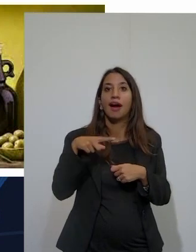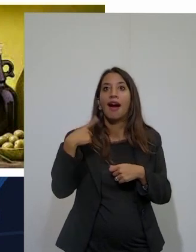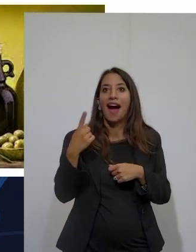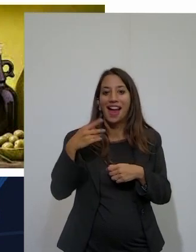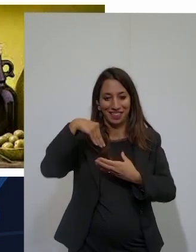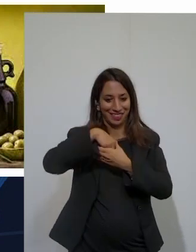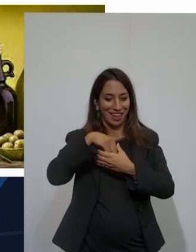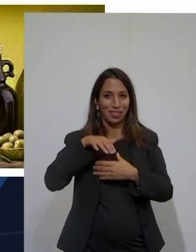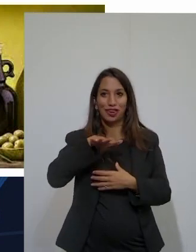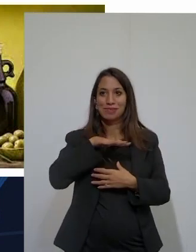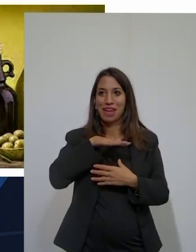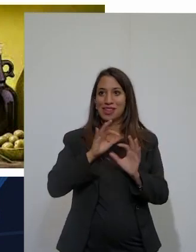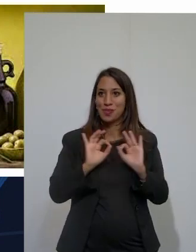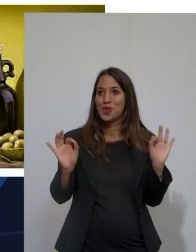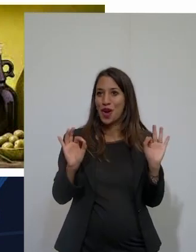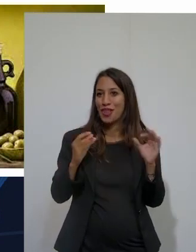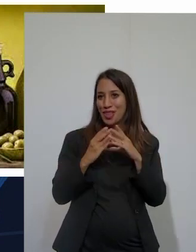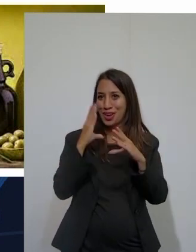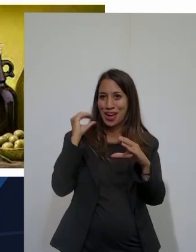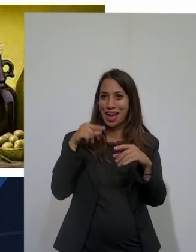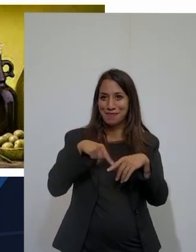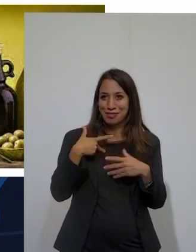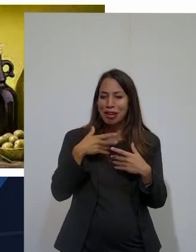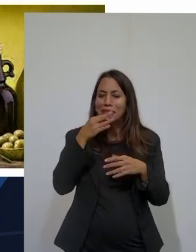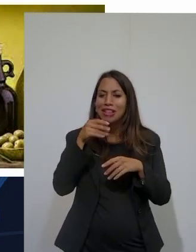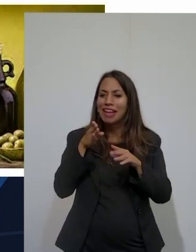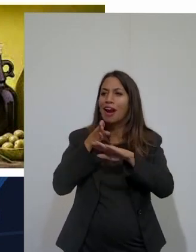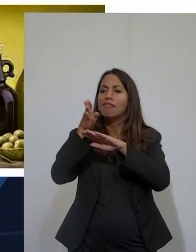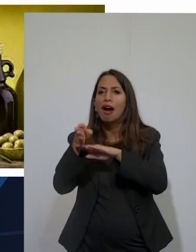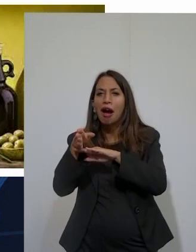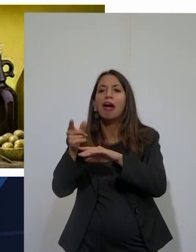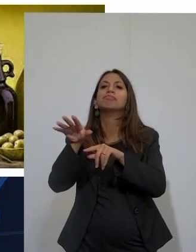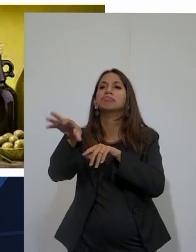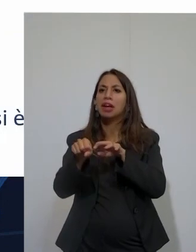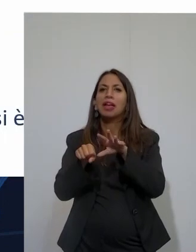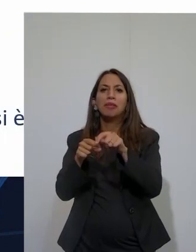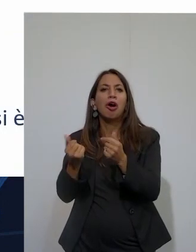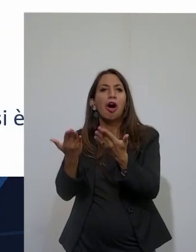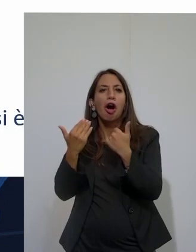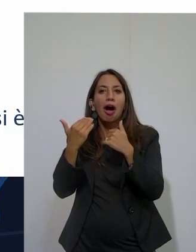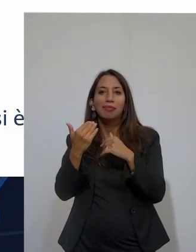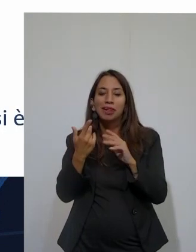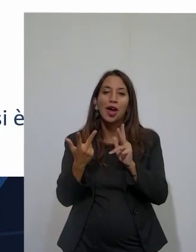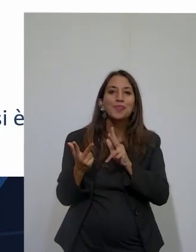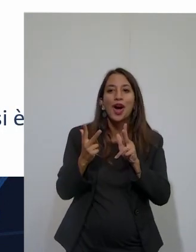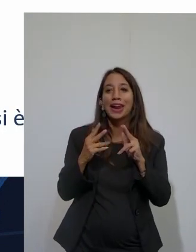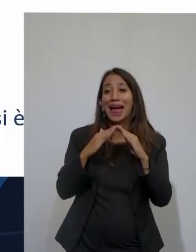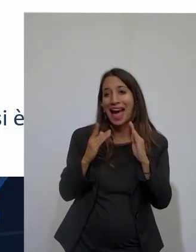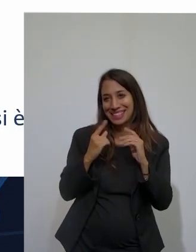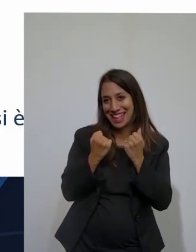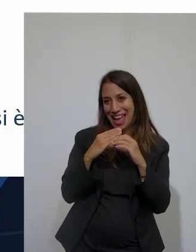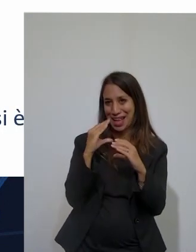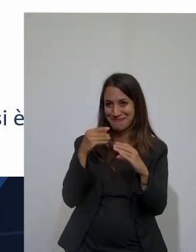bordo, i prodotti del territorio che acquista se li porta a casa. Il